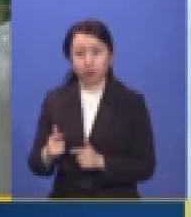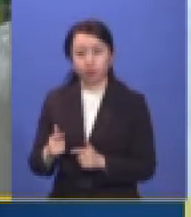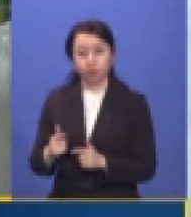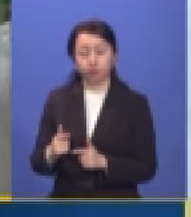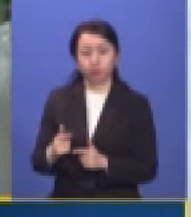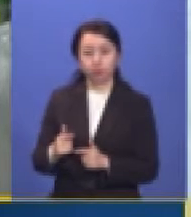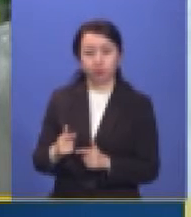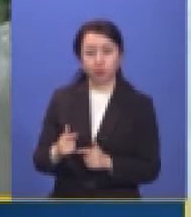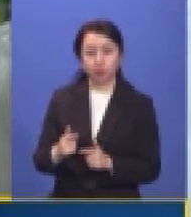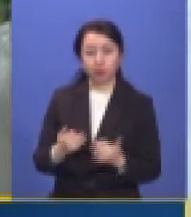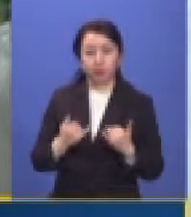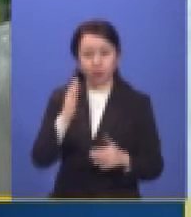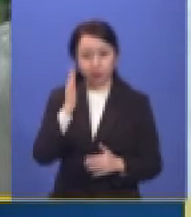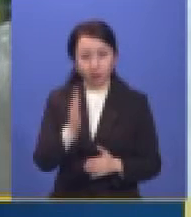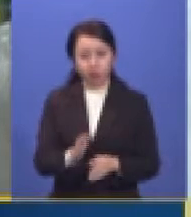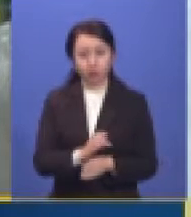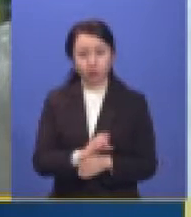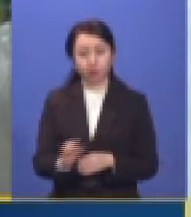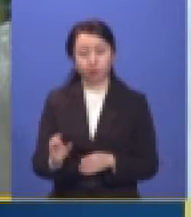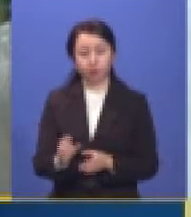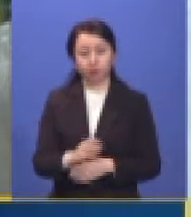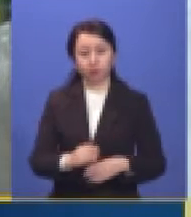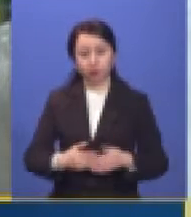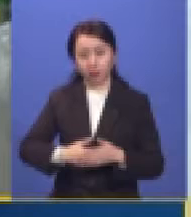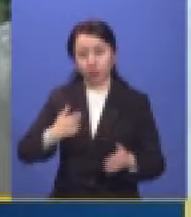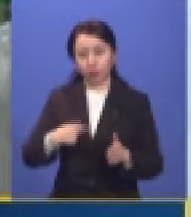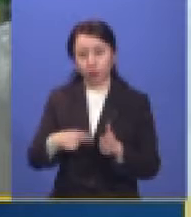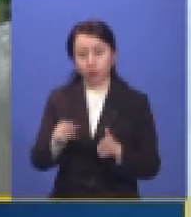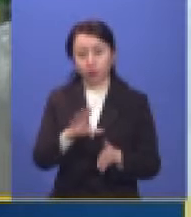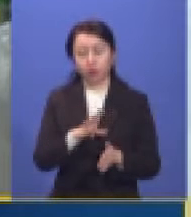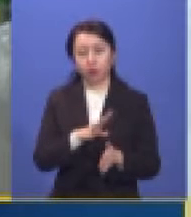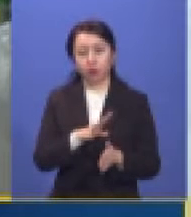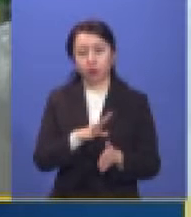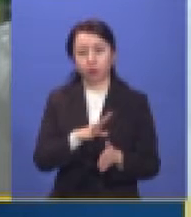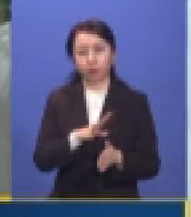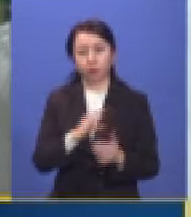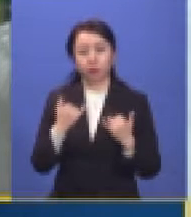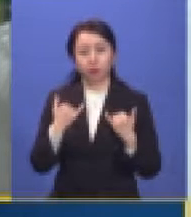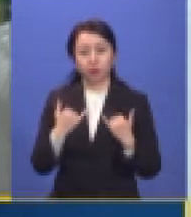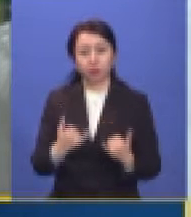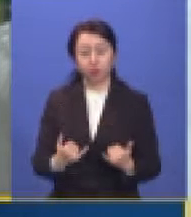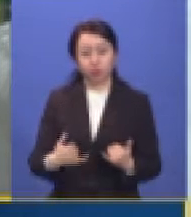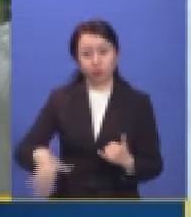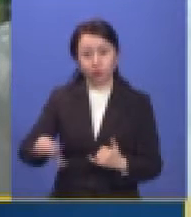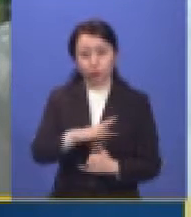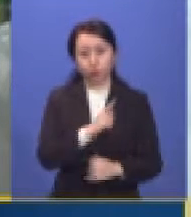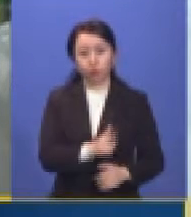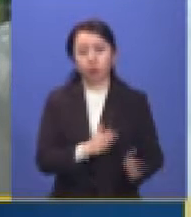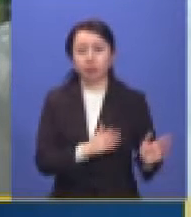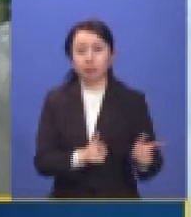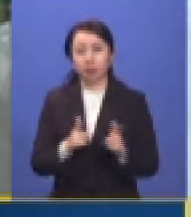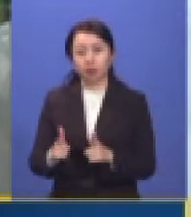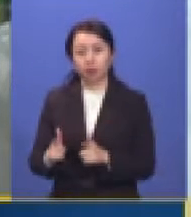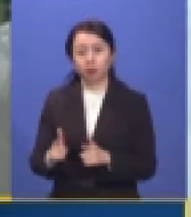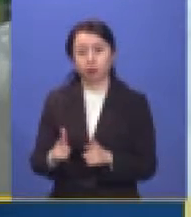PET-преформы для дальнейшего вывоза бутылок. Раньше мы закупали эти преформы, крышки. Сейчас мы будем полностью изготавливать это